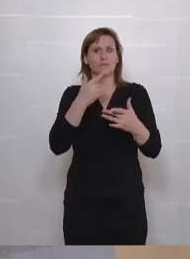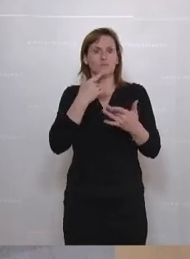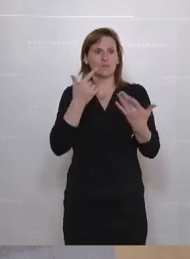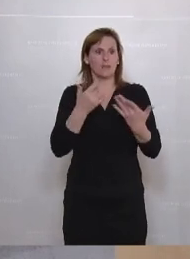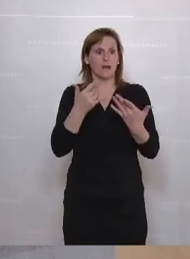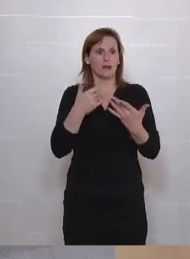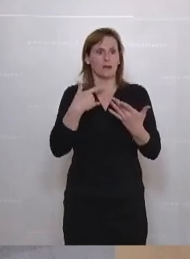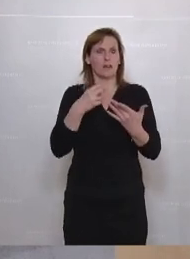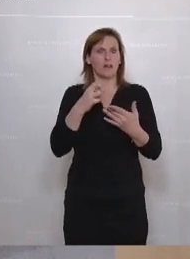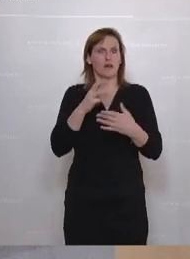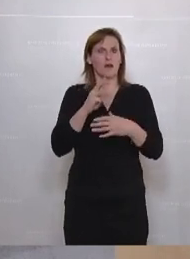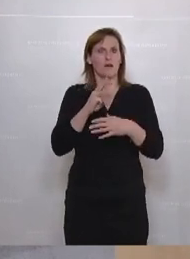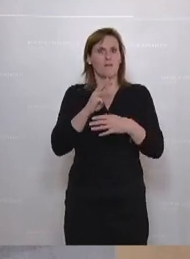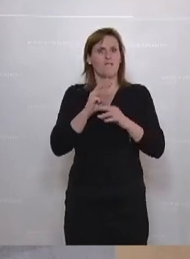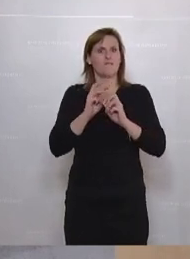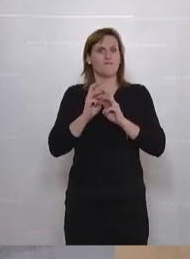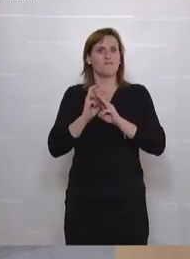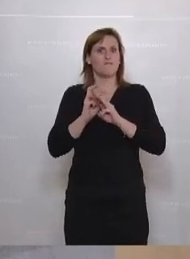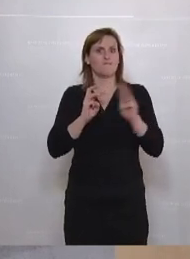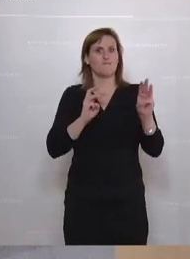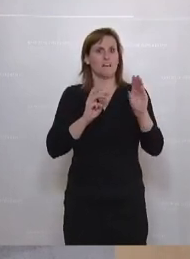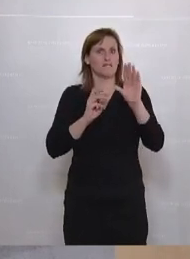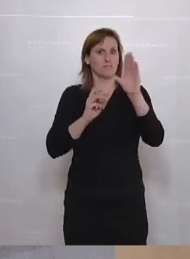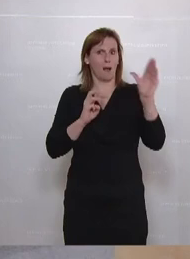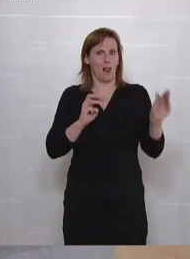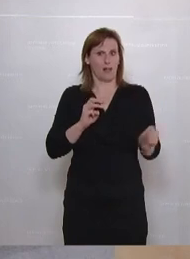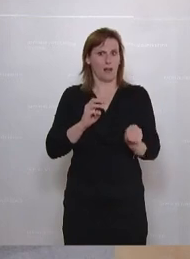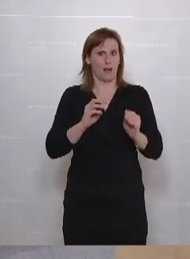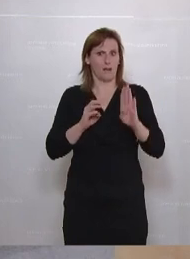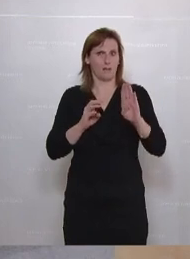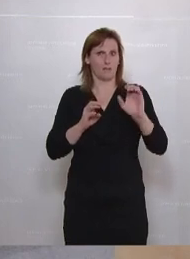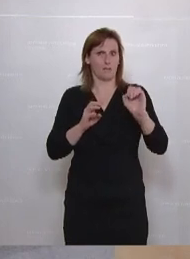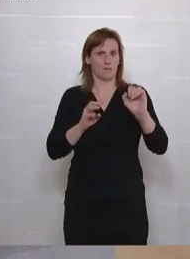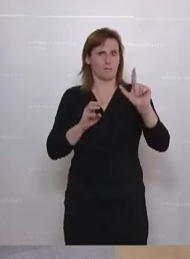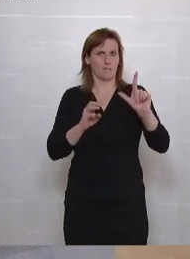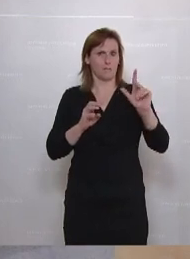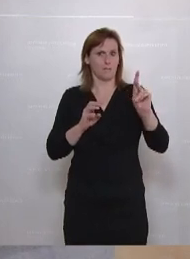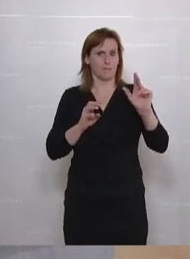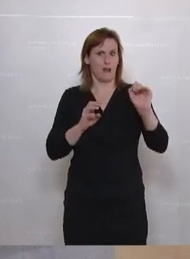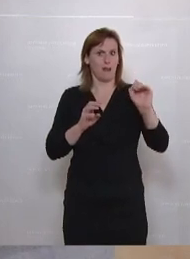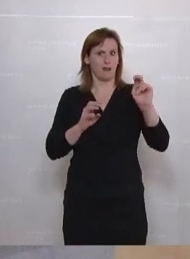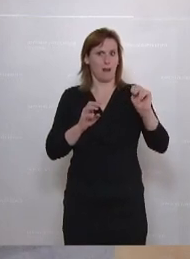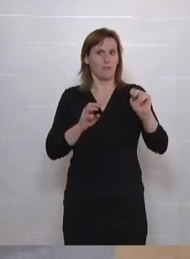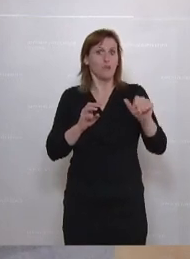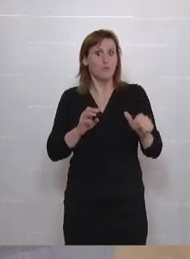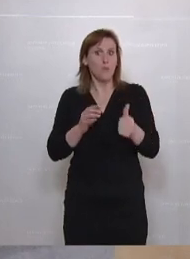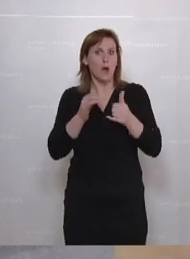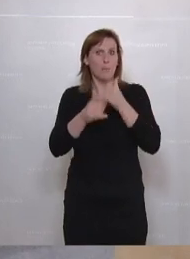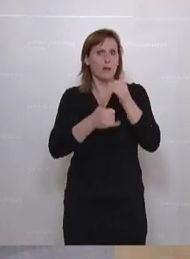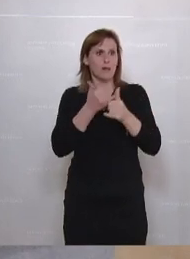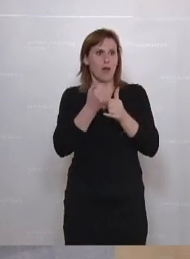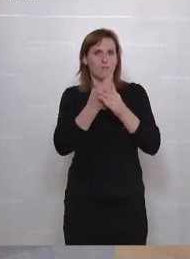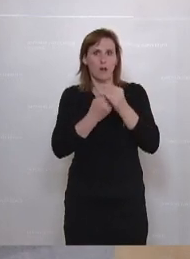den Westbalkan, es darf kein weiteres verlorenes Jahr sein. Die Europäische Kommission und einige Länder haben sich da wirklich auf den Weg